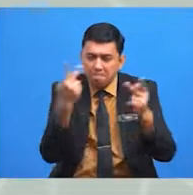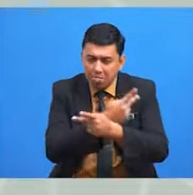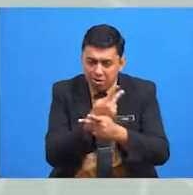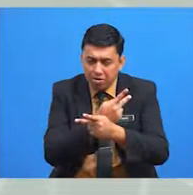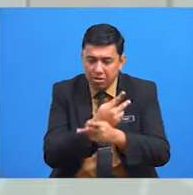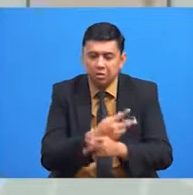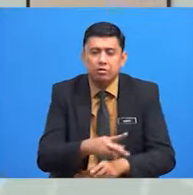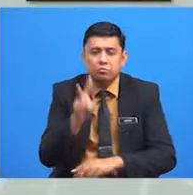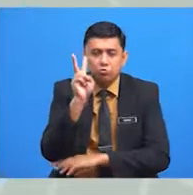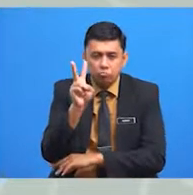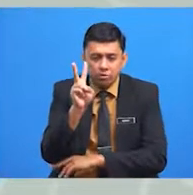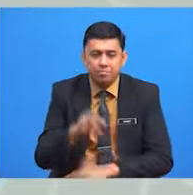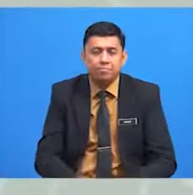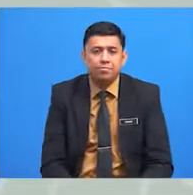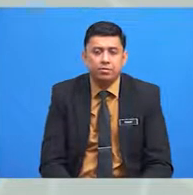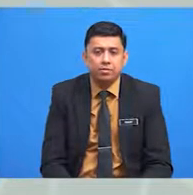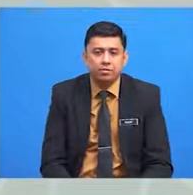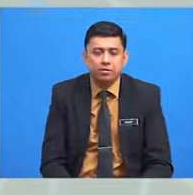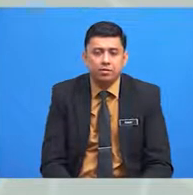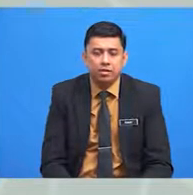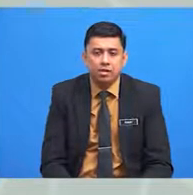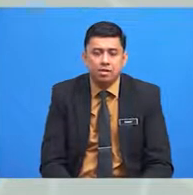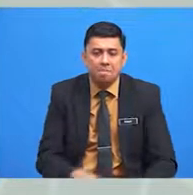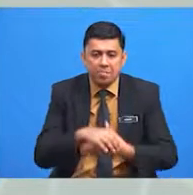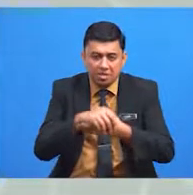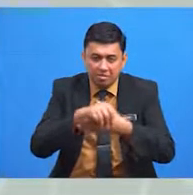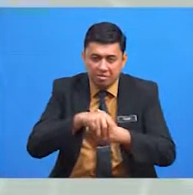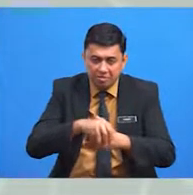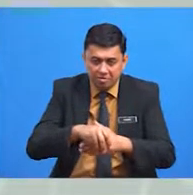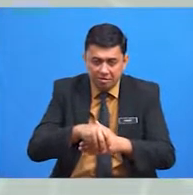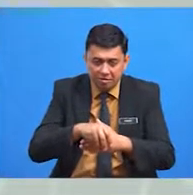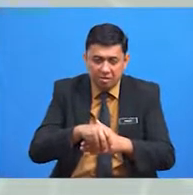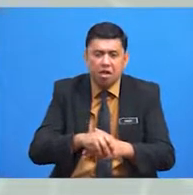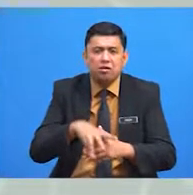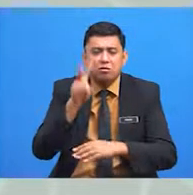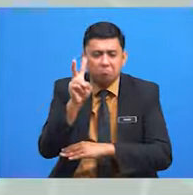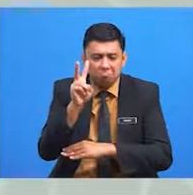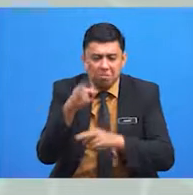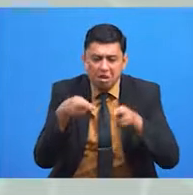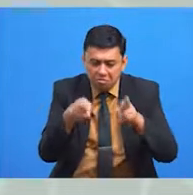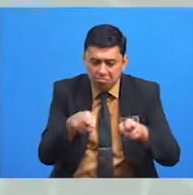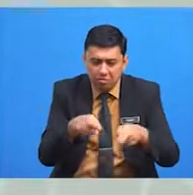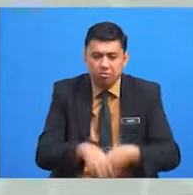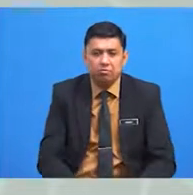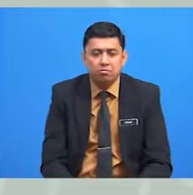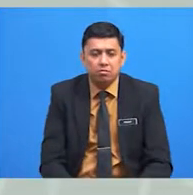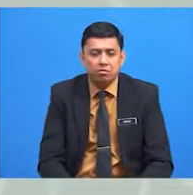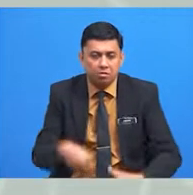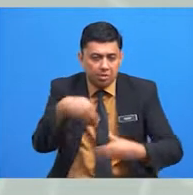British mengubah dasar menjadikan bahasa Inggeris sebagai bahasa pengantar dalam